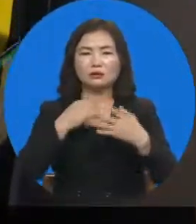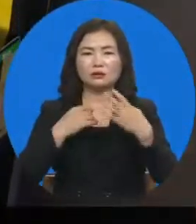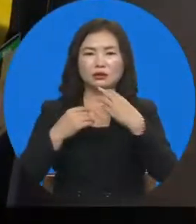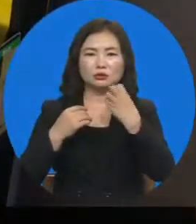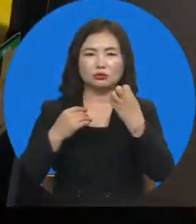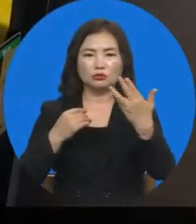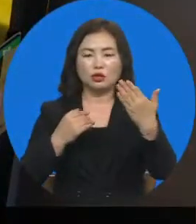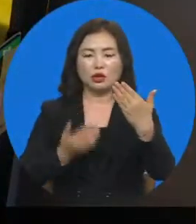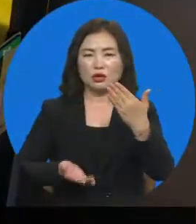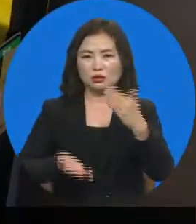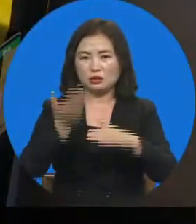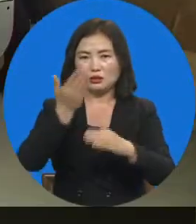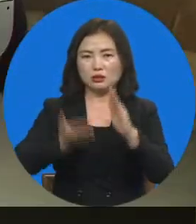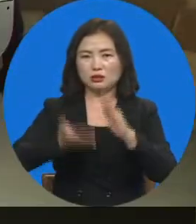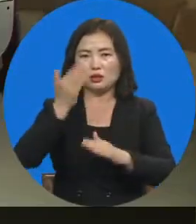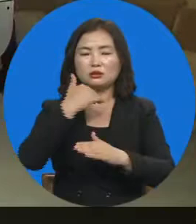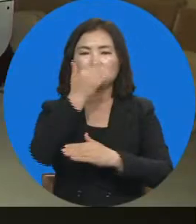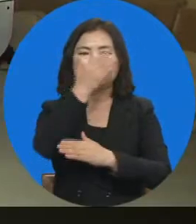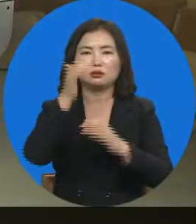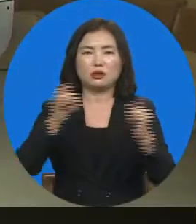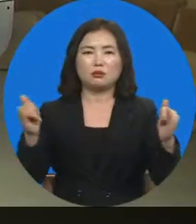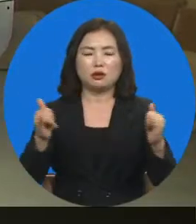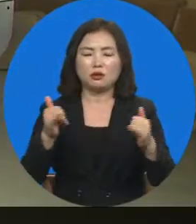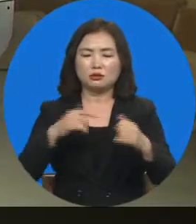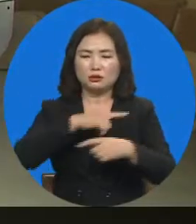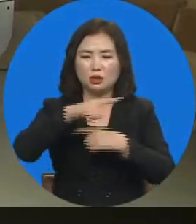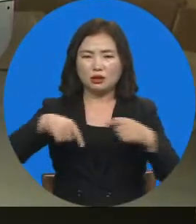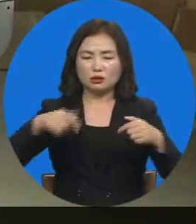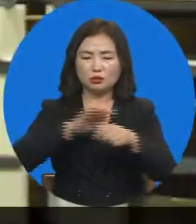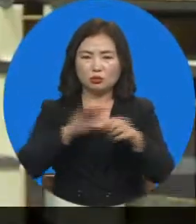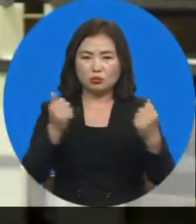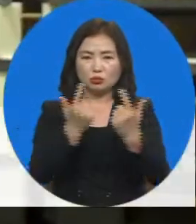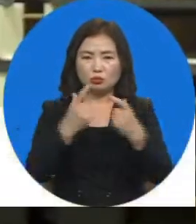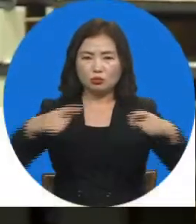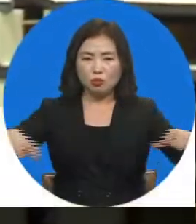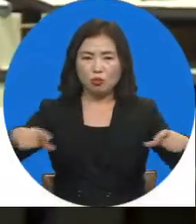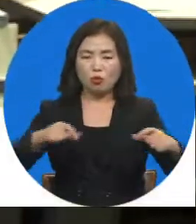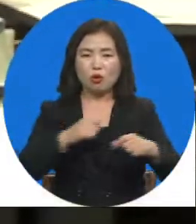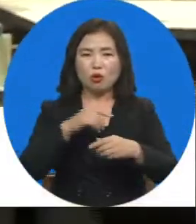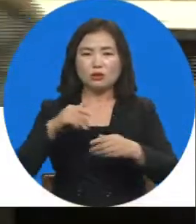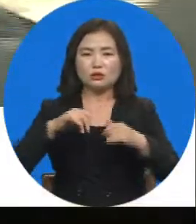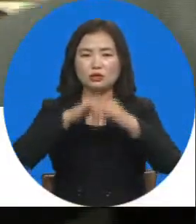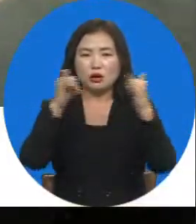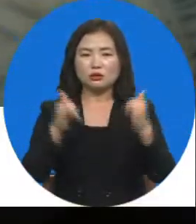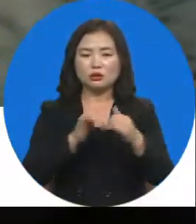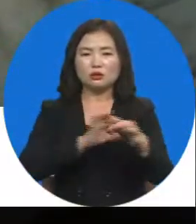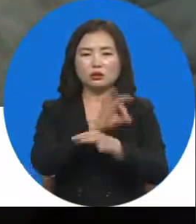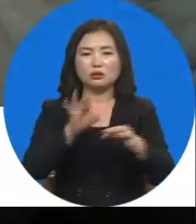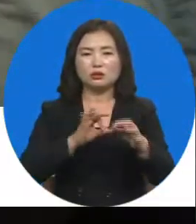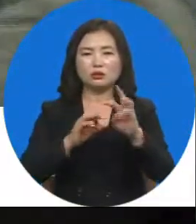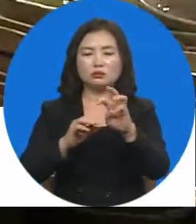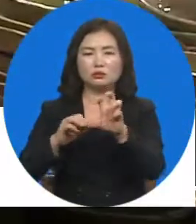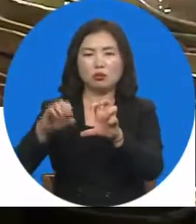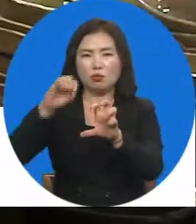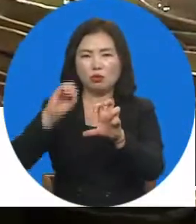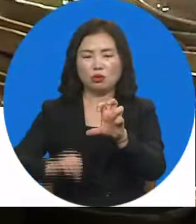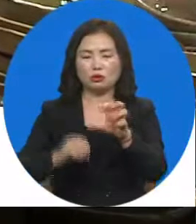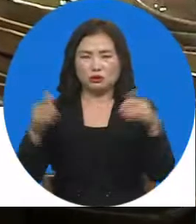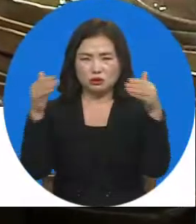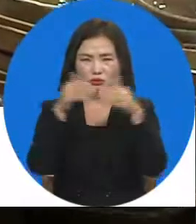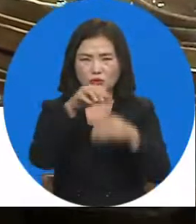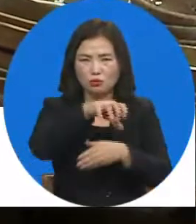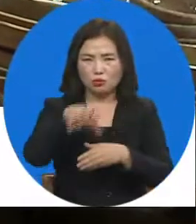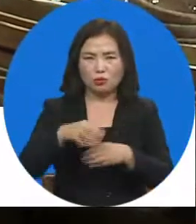청년 일자리입니다. 특히 산업 기반이 약한 경북 북부권은 도내 사회적 경제기업의 35%가 집중될